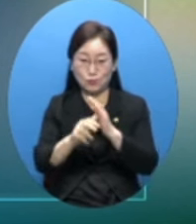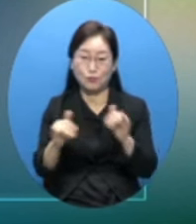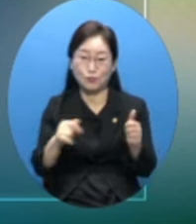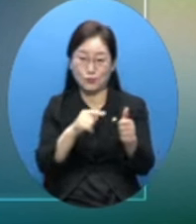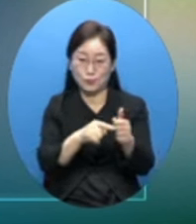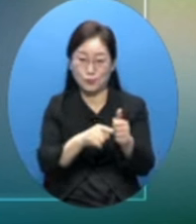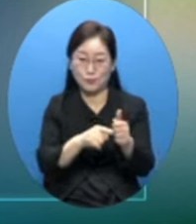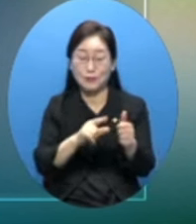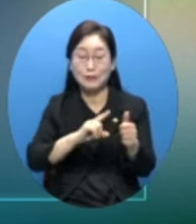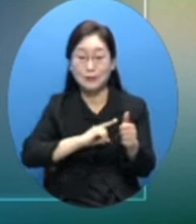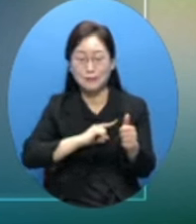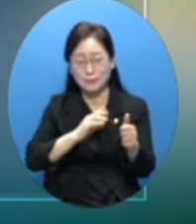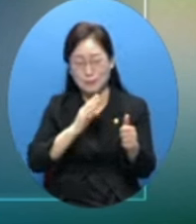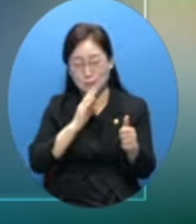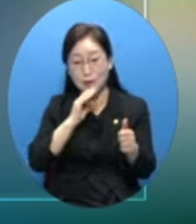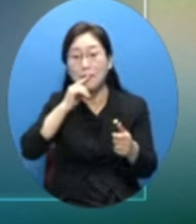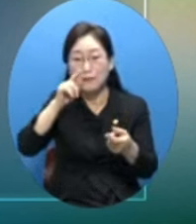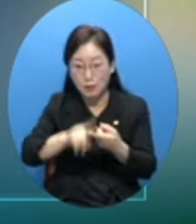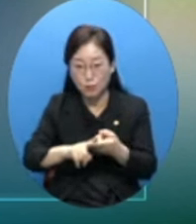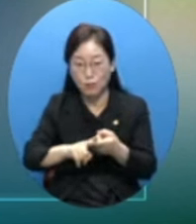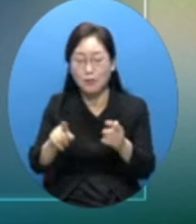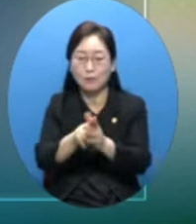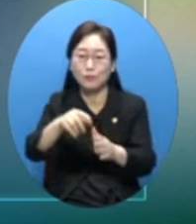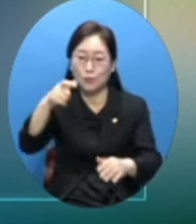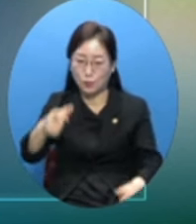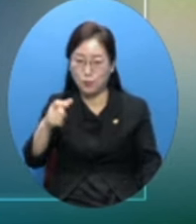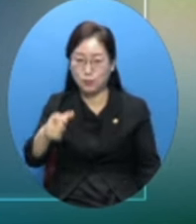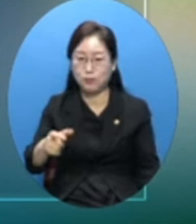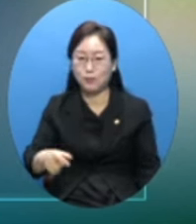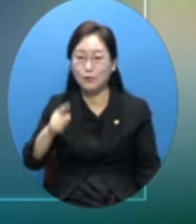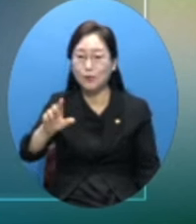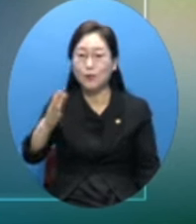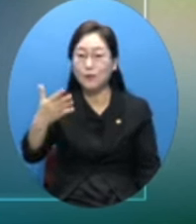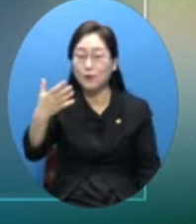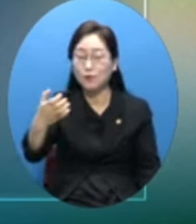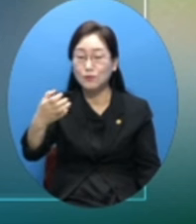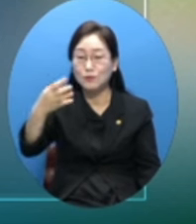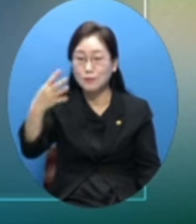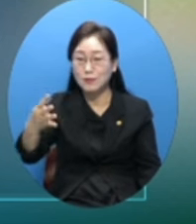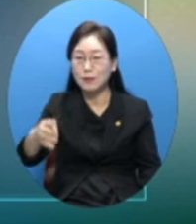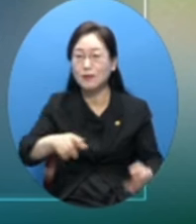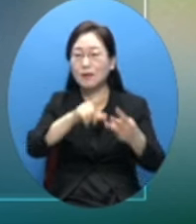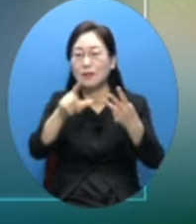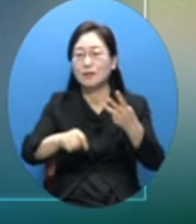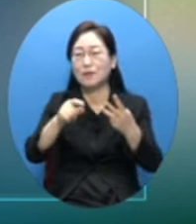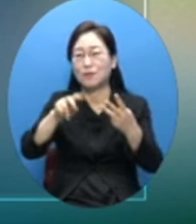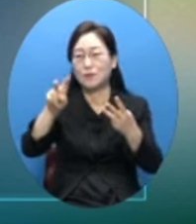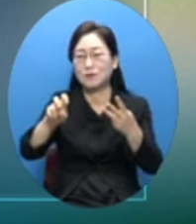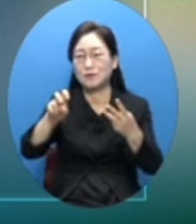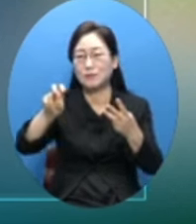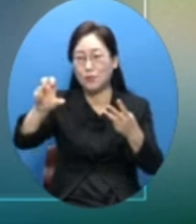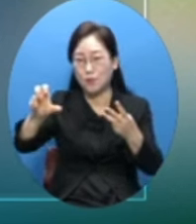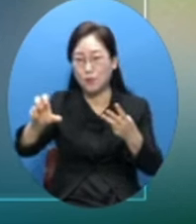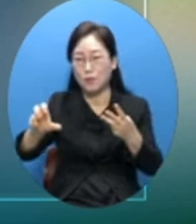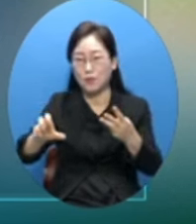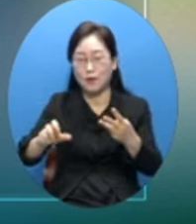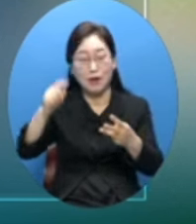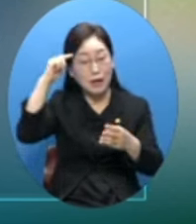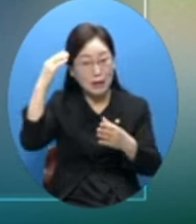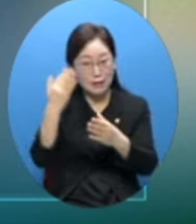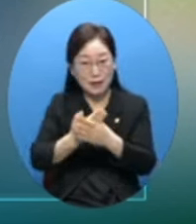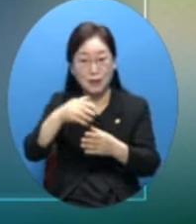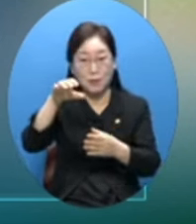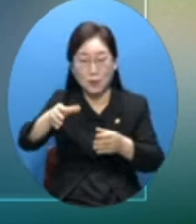이름 그대로 참 그런 믿음의 사람입니다. 1994년 3월 25일 경기도 안양에서 모태신앙으로 태어났는데